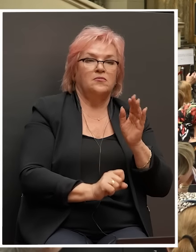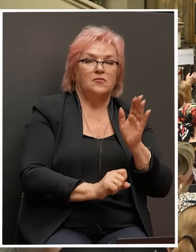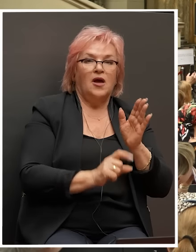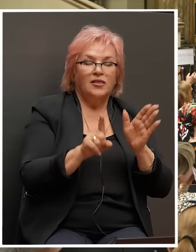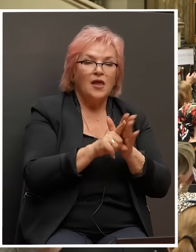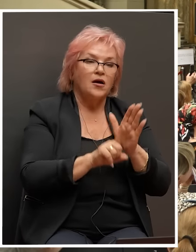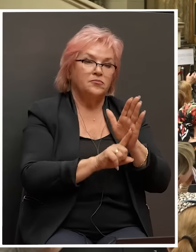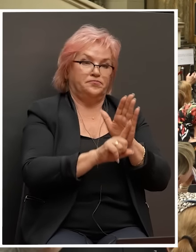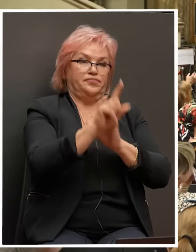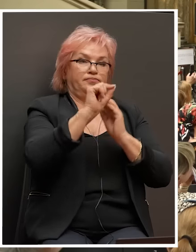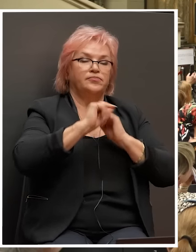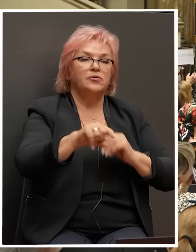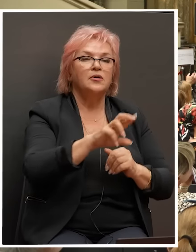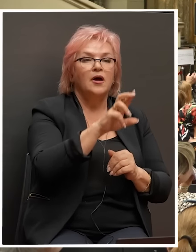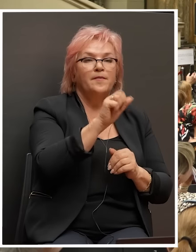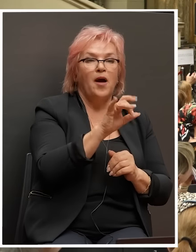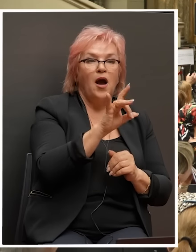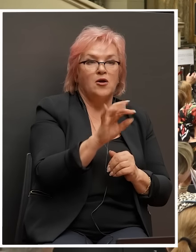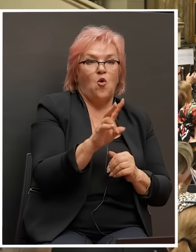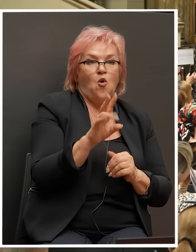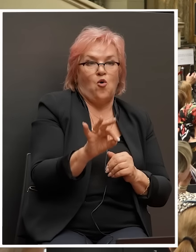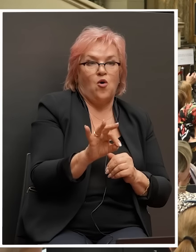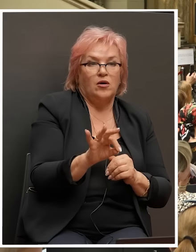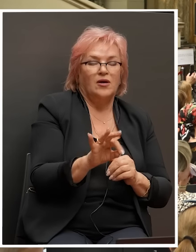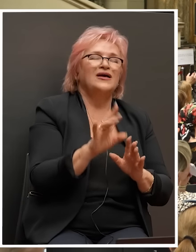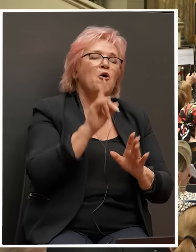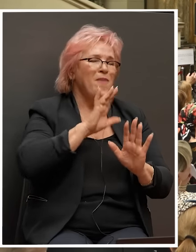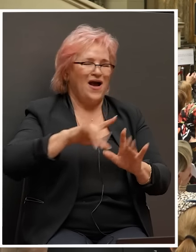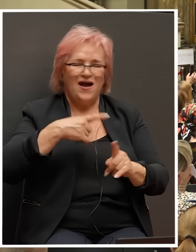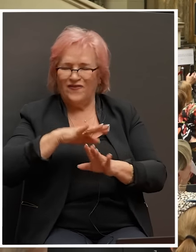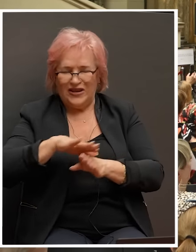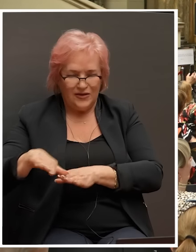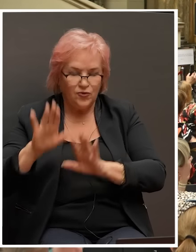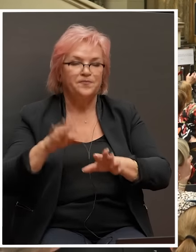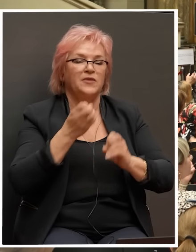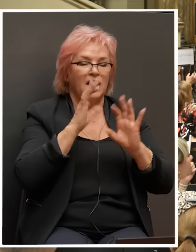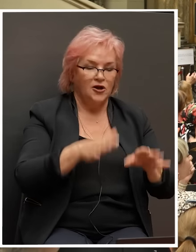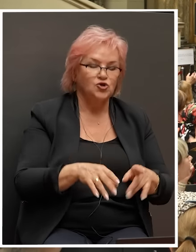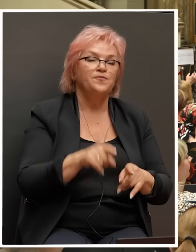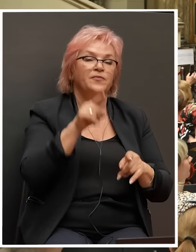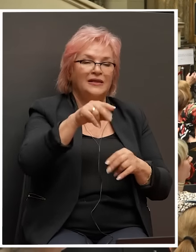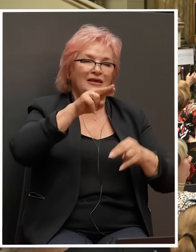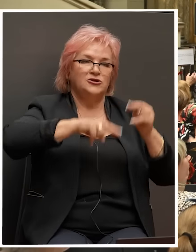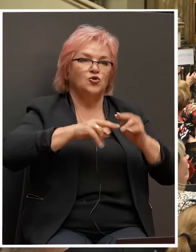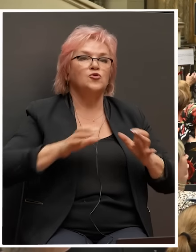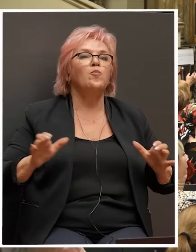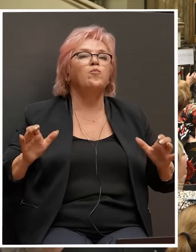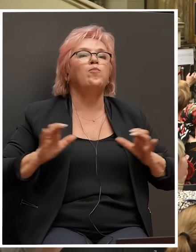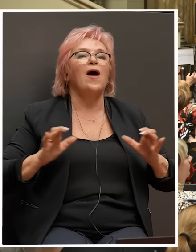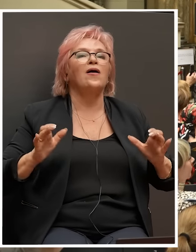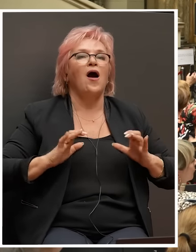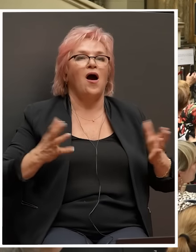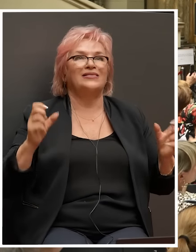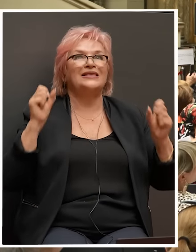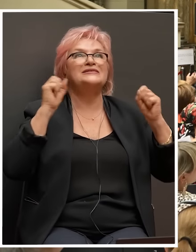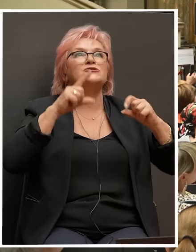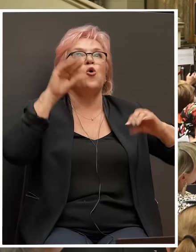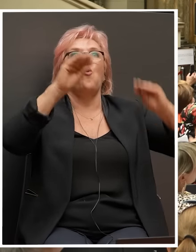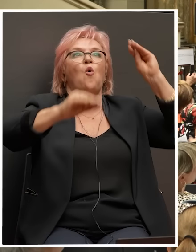не лекция про барокко, оставим эту тему пока. Но хорошо, не будешь же ты строить богатые дворцы с